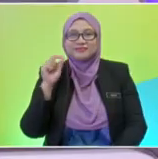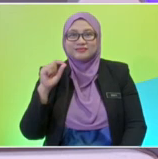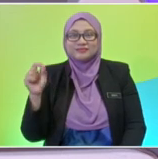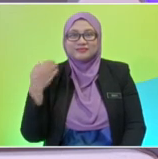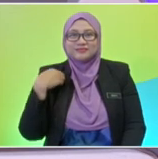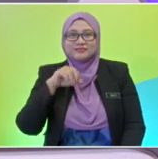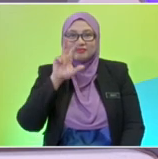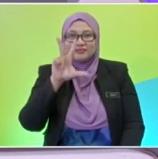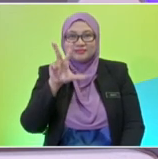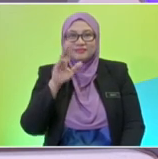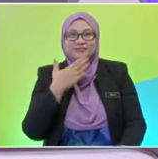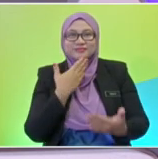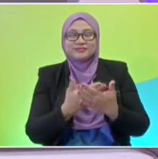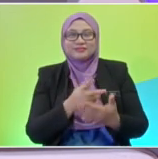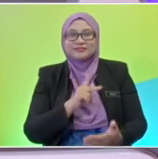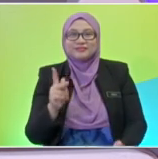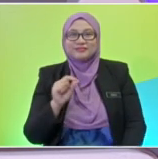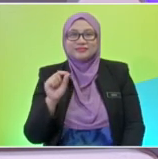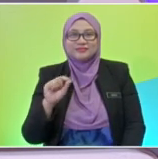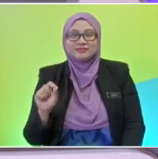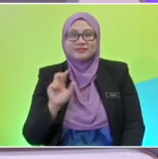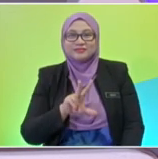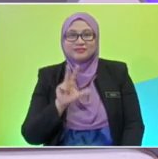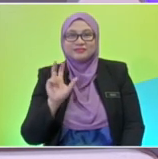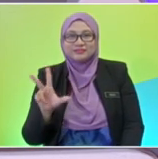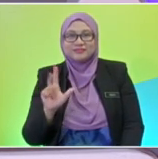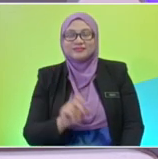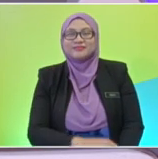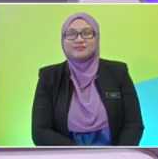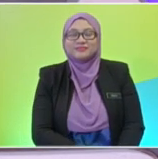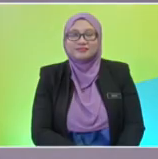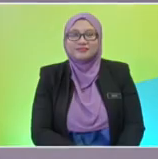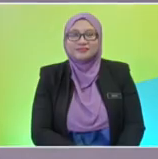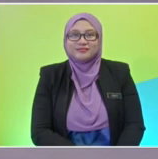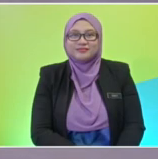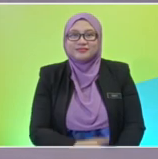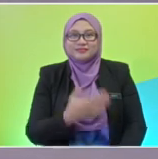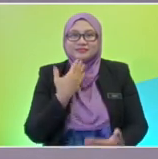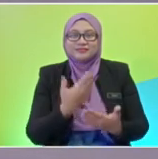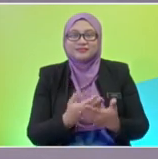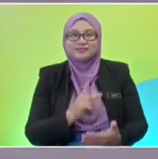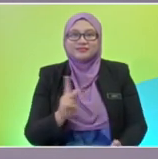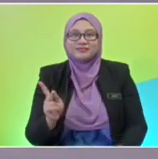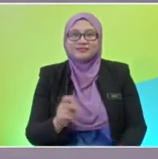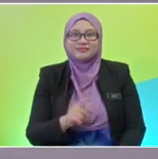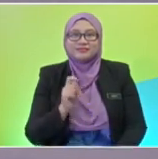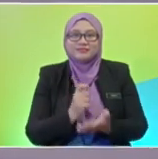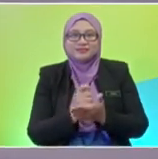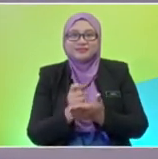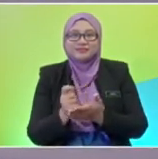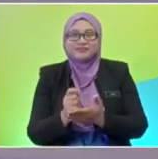kan tulis yang ketiga-tiganya kebaikan bertoleransi